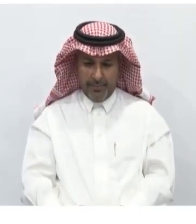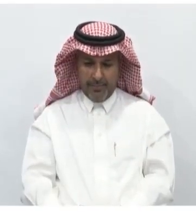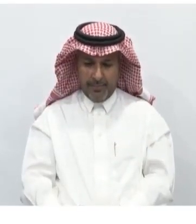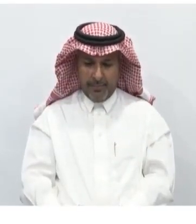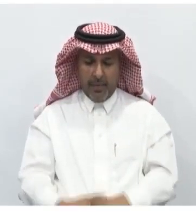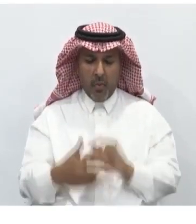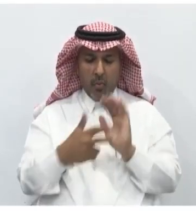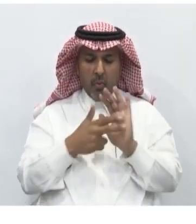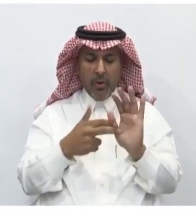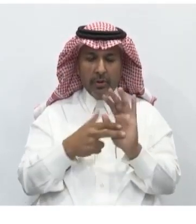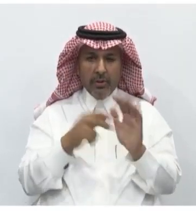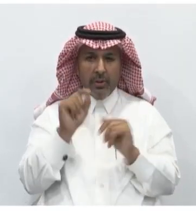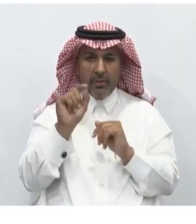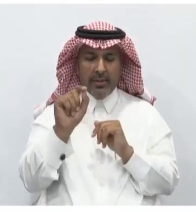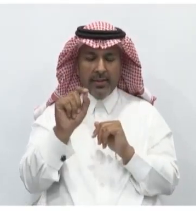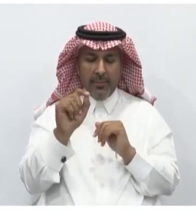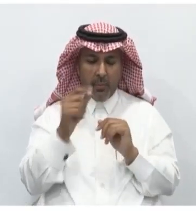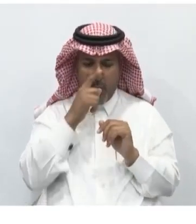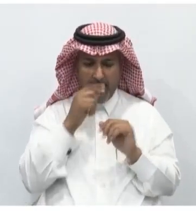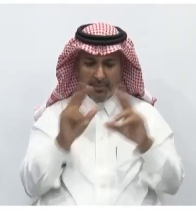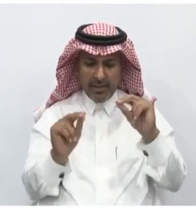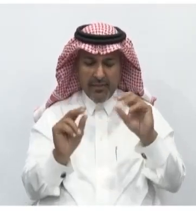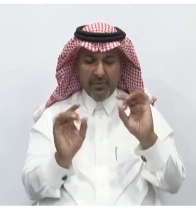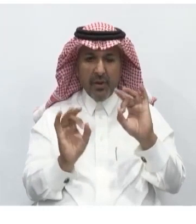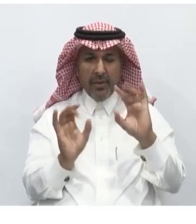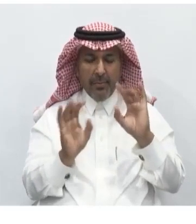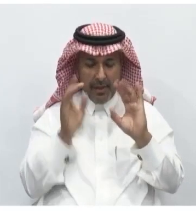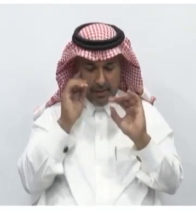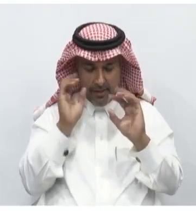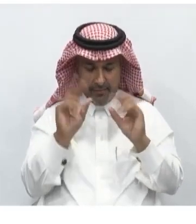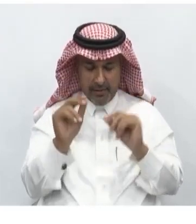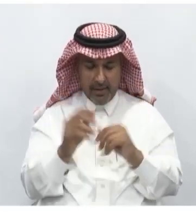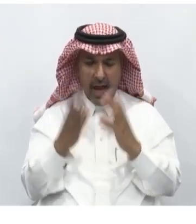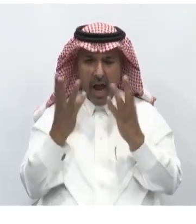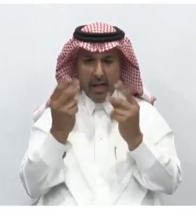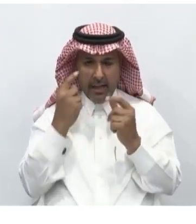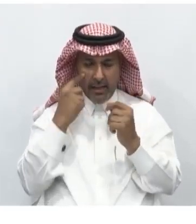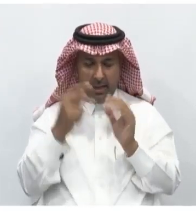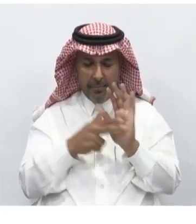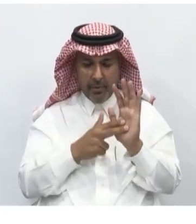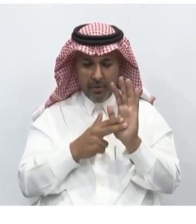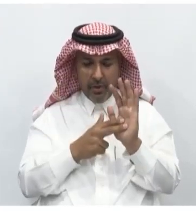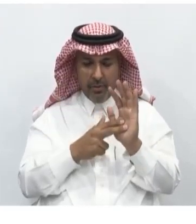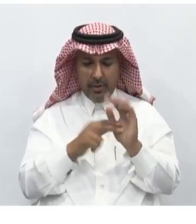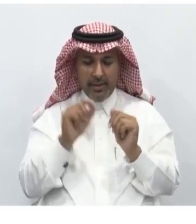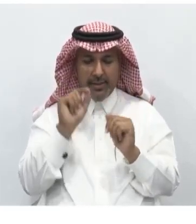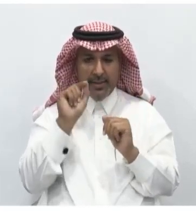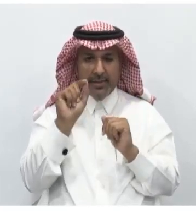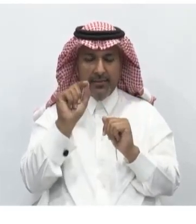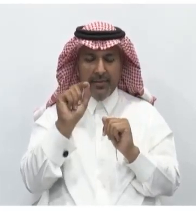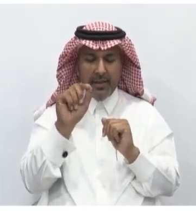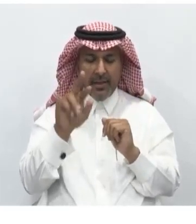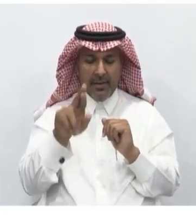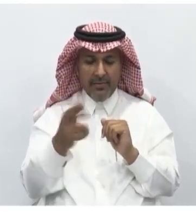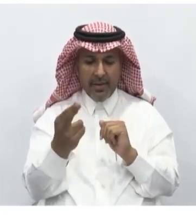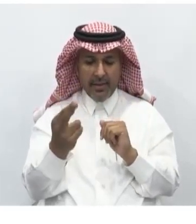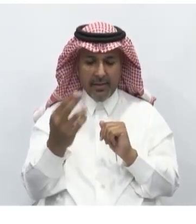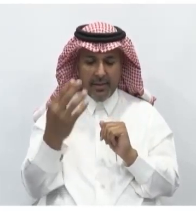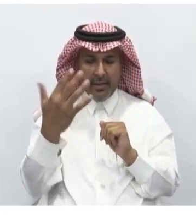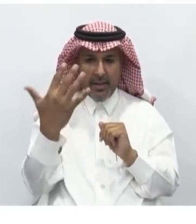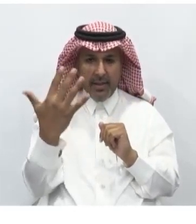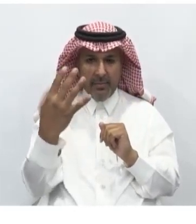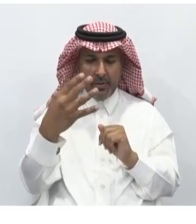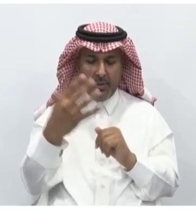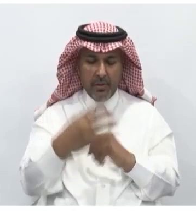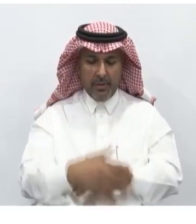بـ الاختصارات لا نريد المولات نريد الجرامات لأن الطلب الكتلة فنقوم